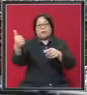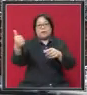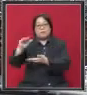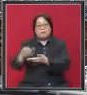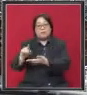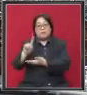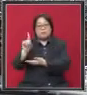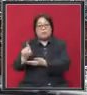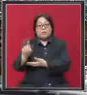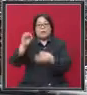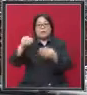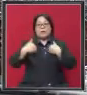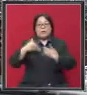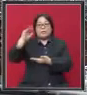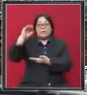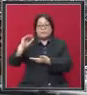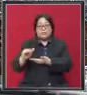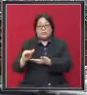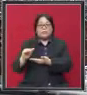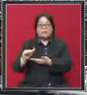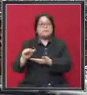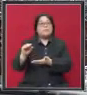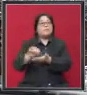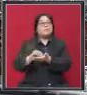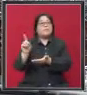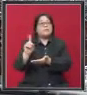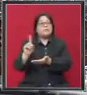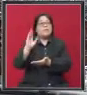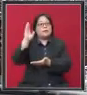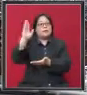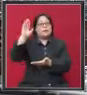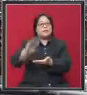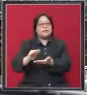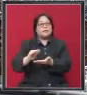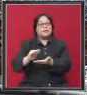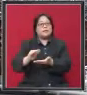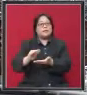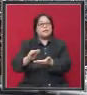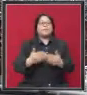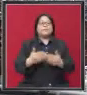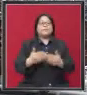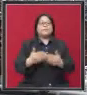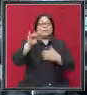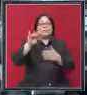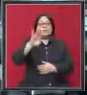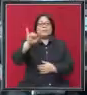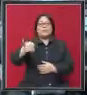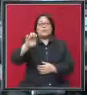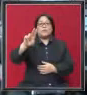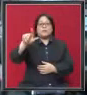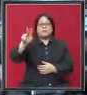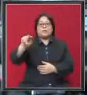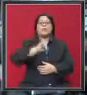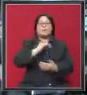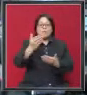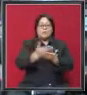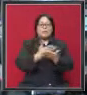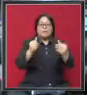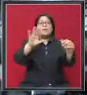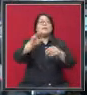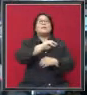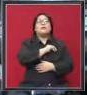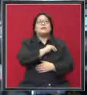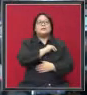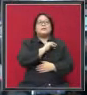tempat-tempat lain? Kalau ada pengurangan, di mana yang akan dikurangkan? Terima kasih Yang Berhormat Jelun. Saya baru saja nak